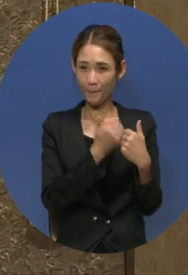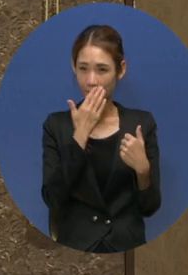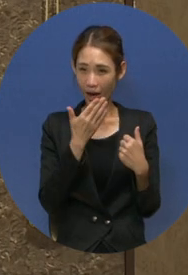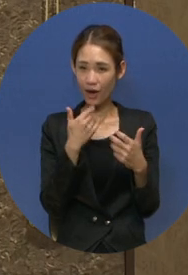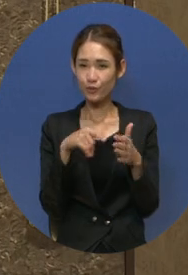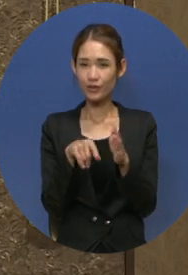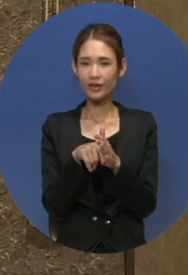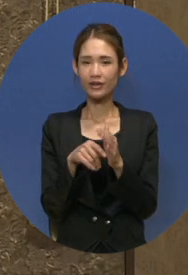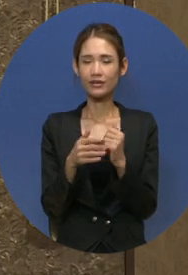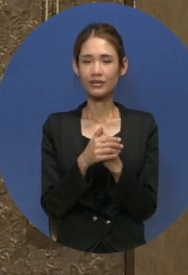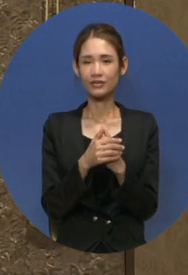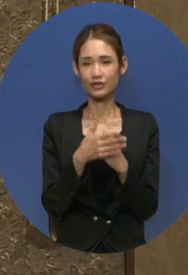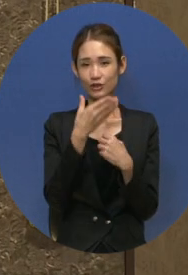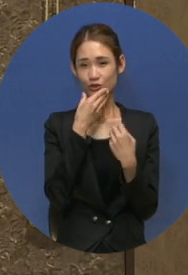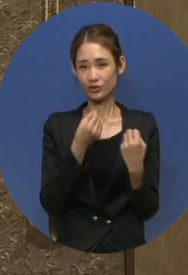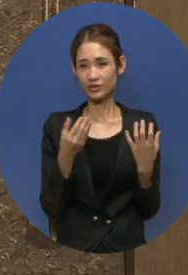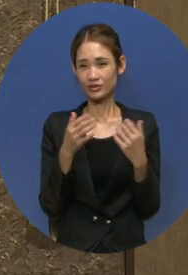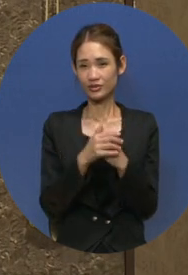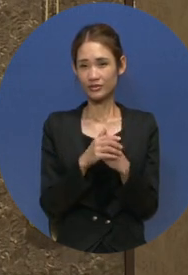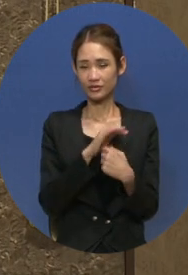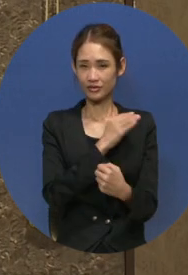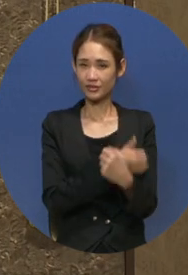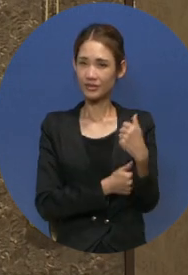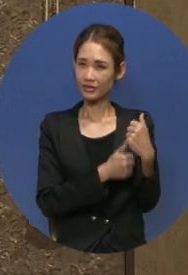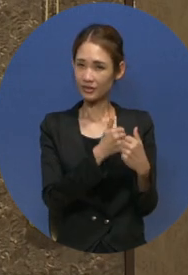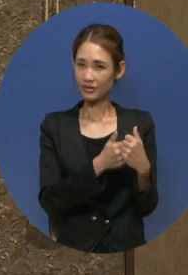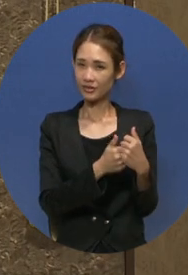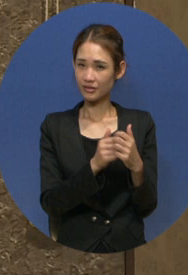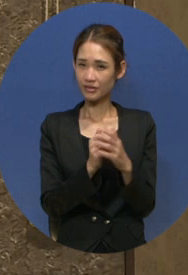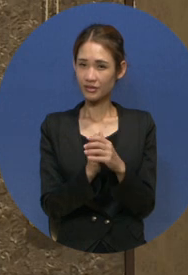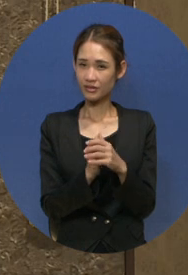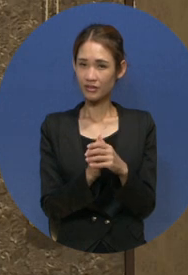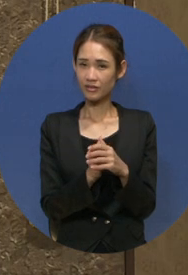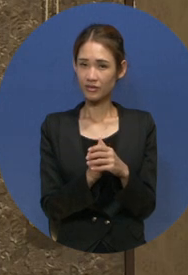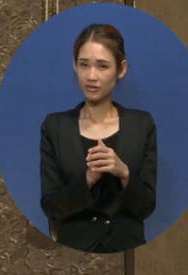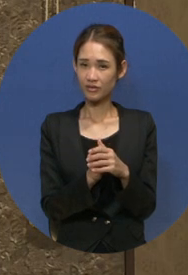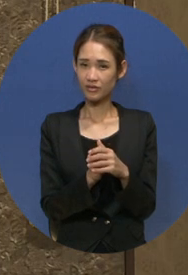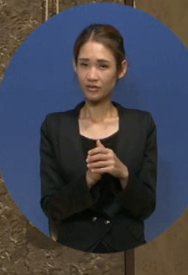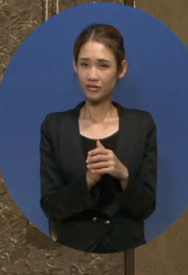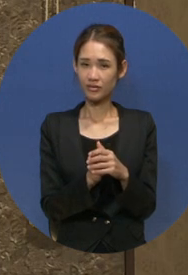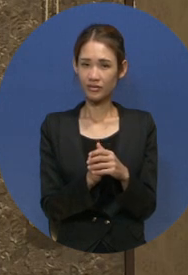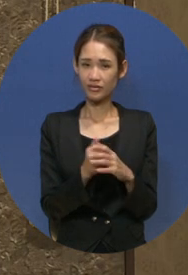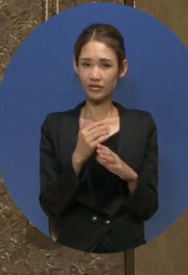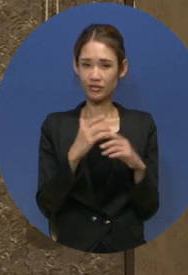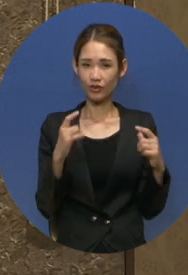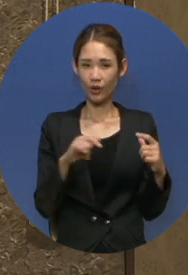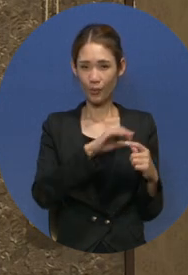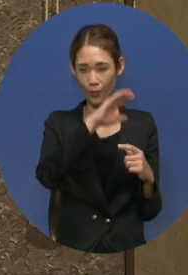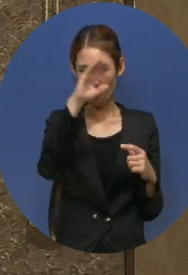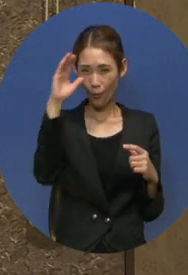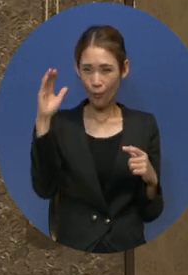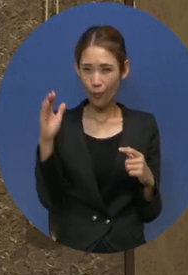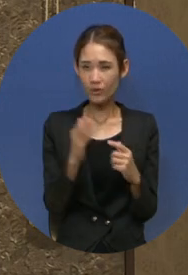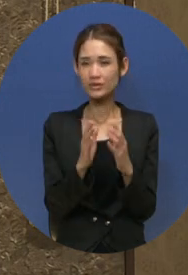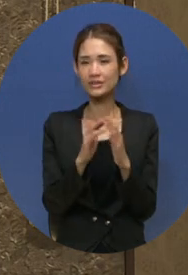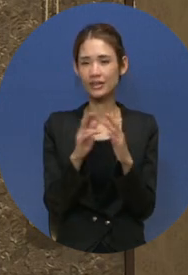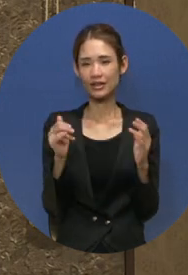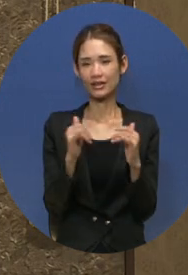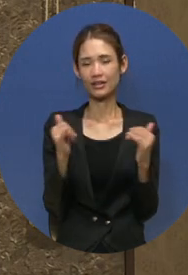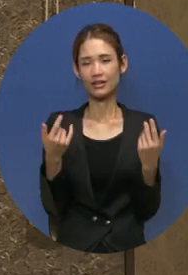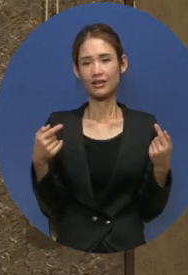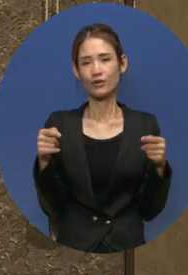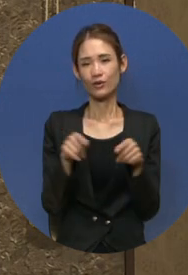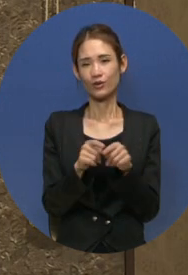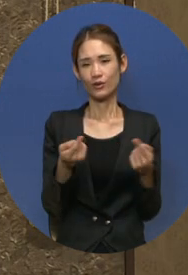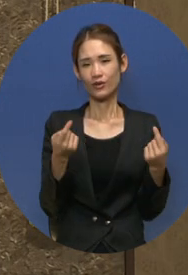뽐낼 수 있는 장을 만들어 주신 실력을 건가요? 갈고 닦는 장은 아니고요. 중국에 있는 모든 장애인분들이